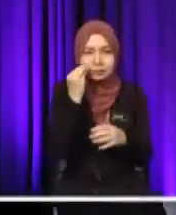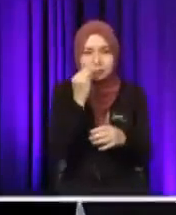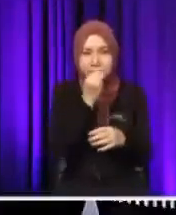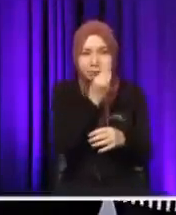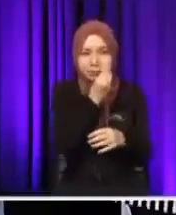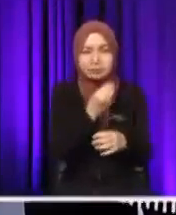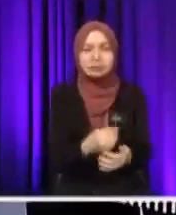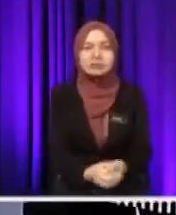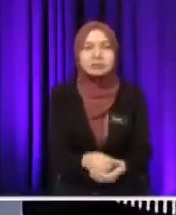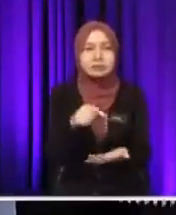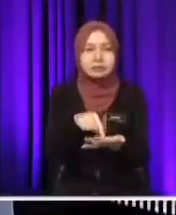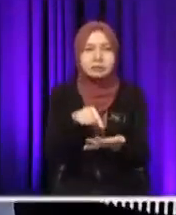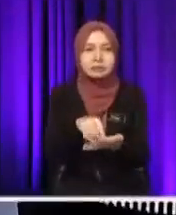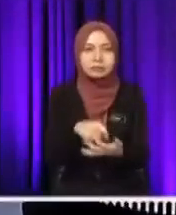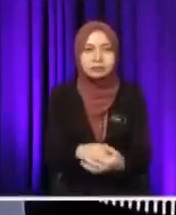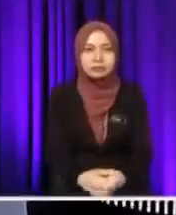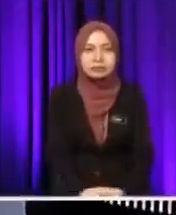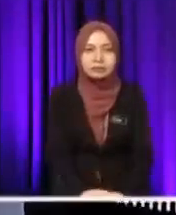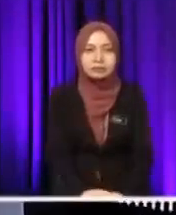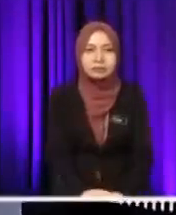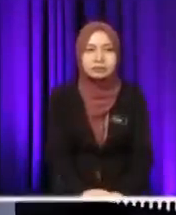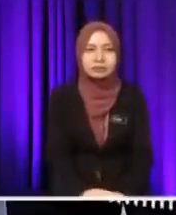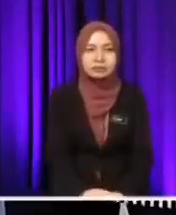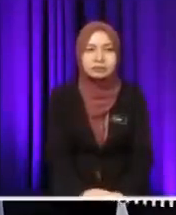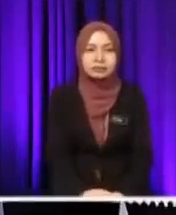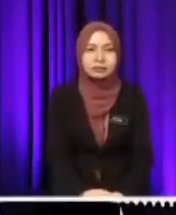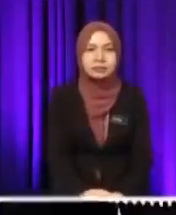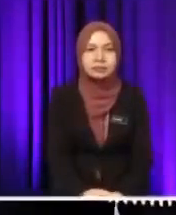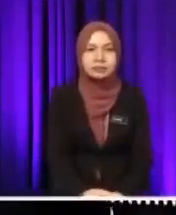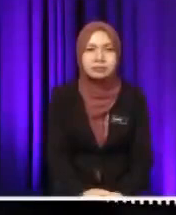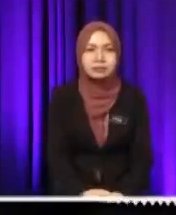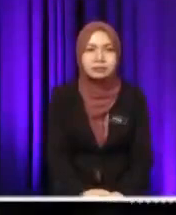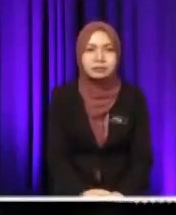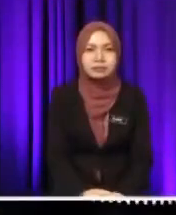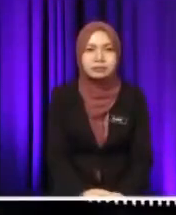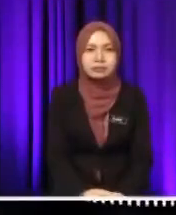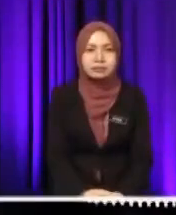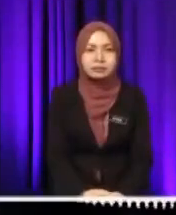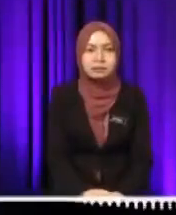macam mana kita nak buat bunga dan barang hiasan ni sekarang? Okey, pertama sekali. Okey.